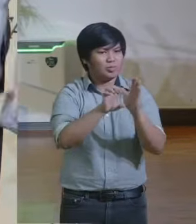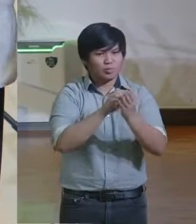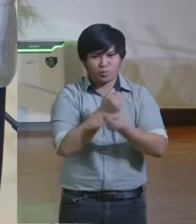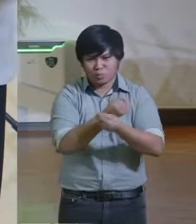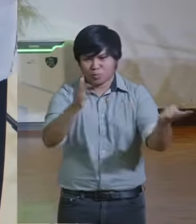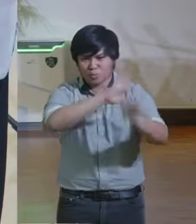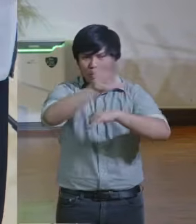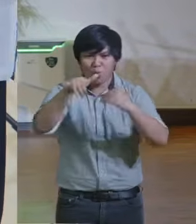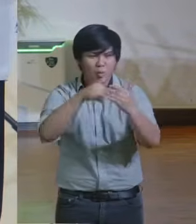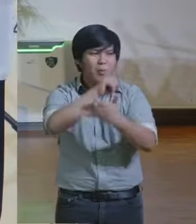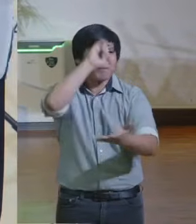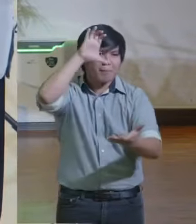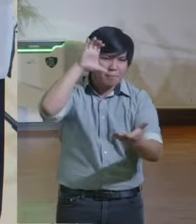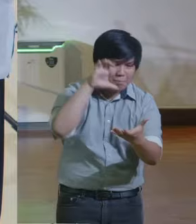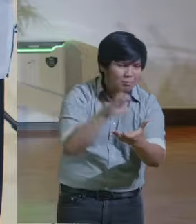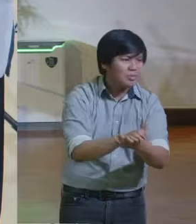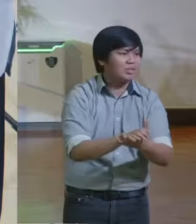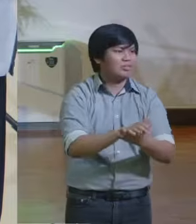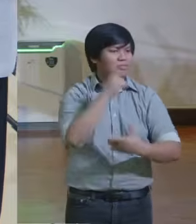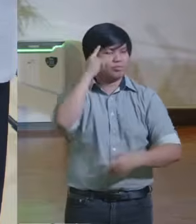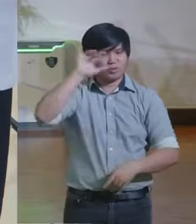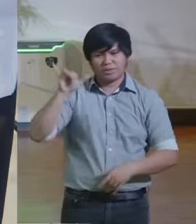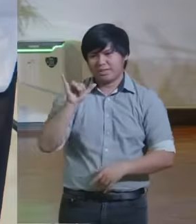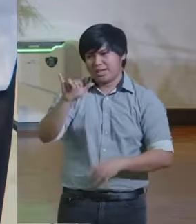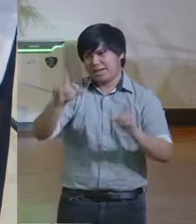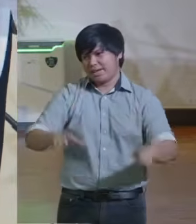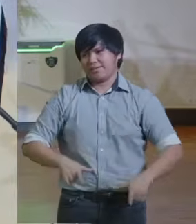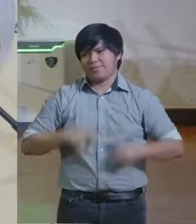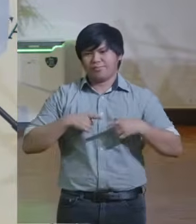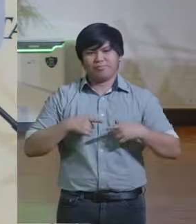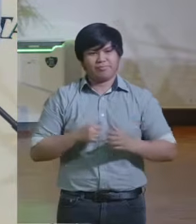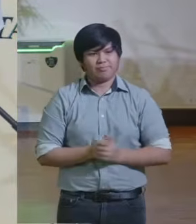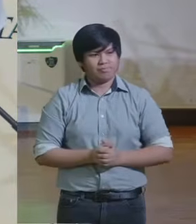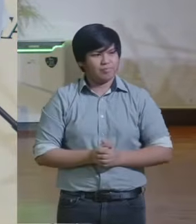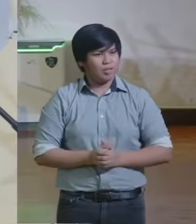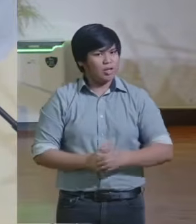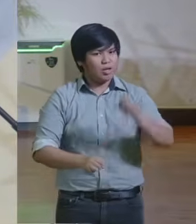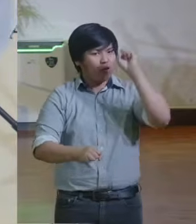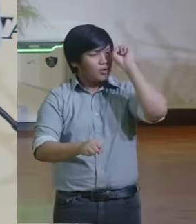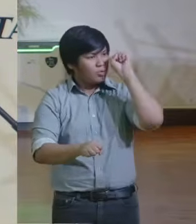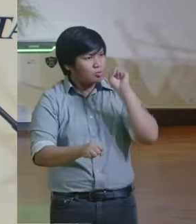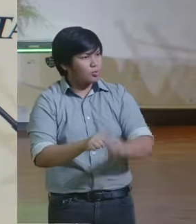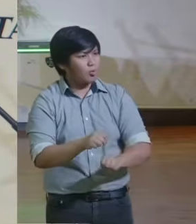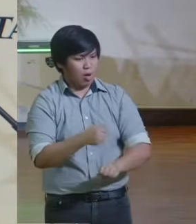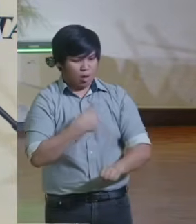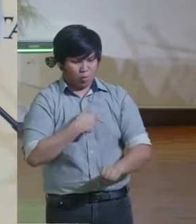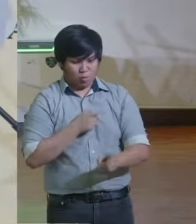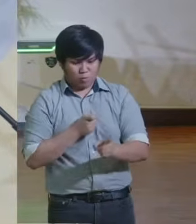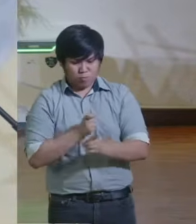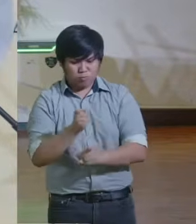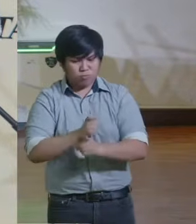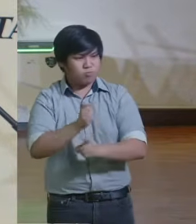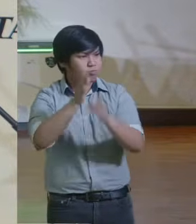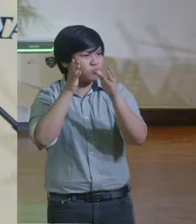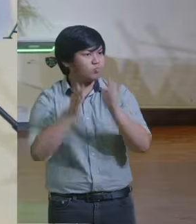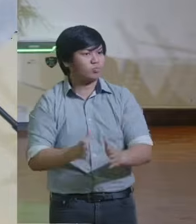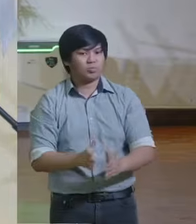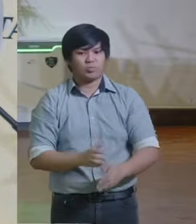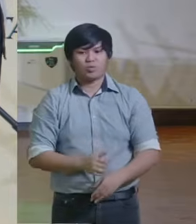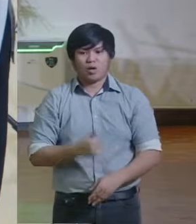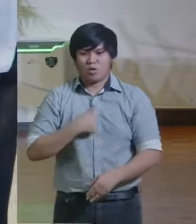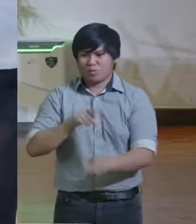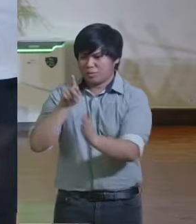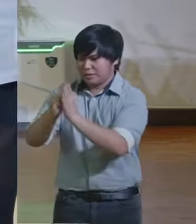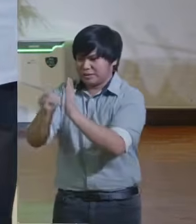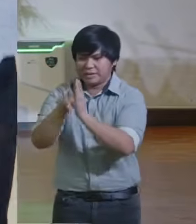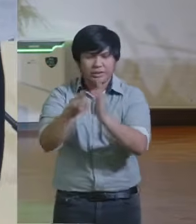were to believe in Him for eternal life. Kaya pinili ng Diyos ang isang murderer, ang isang persecutor, para siya